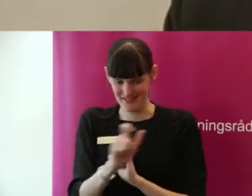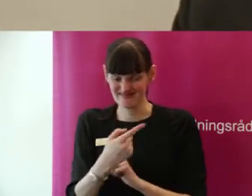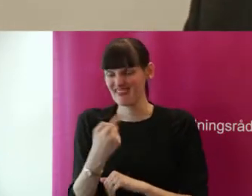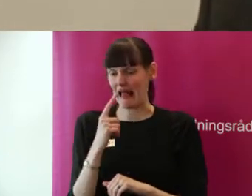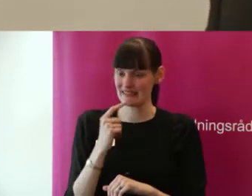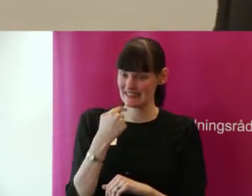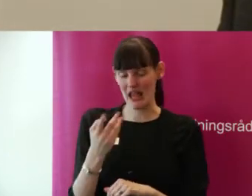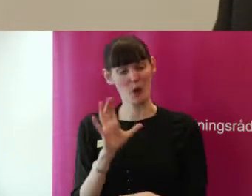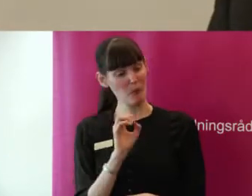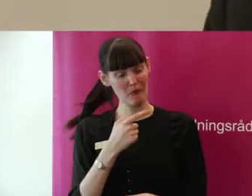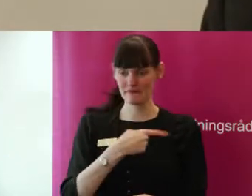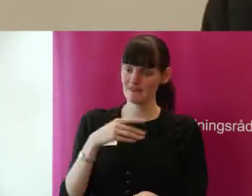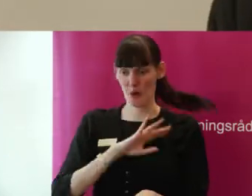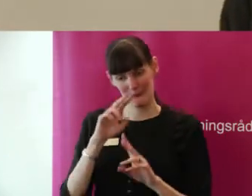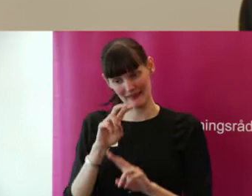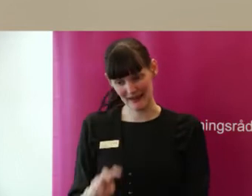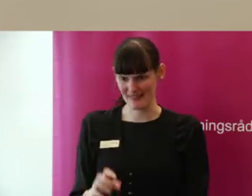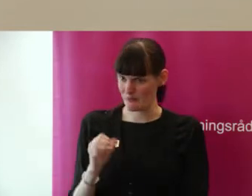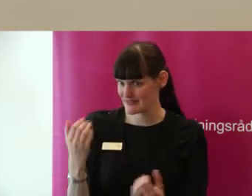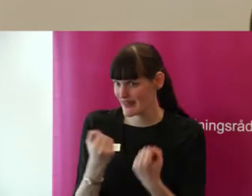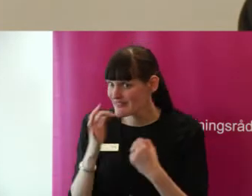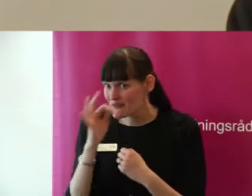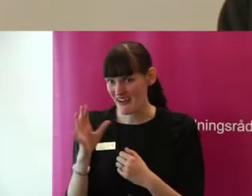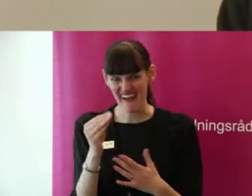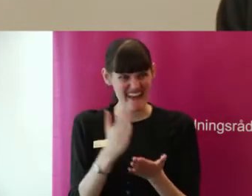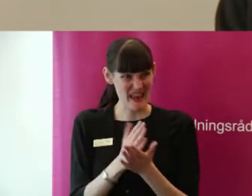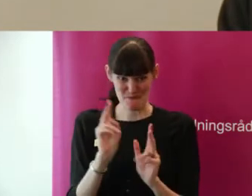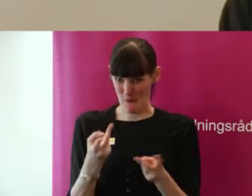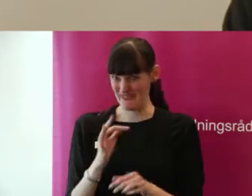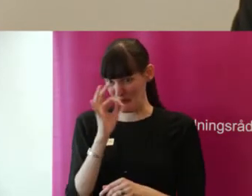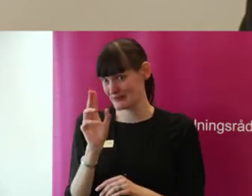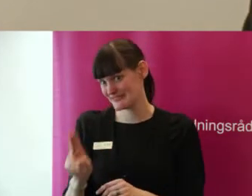är någon spännande fråga på gång, och det gäller då båda de här frågorna faktiskt.